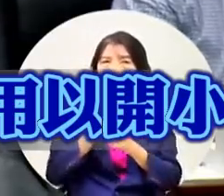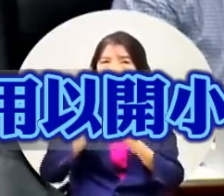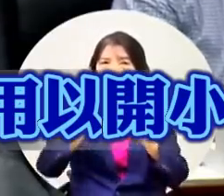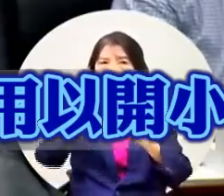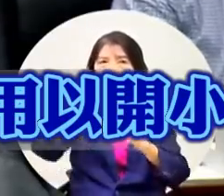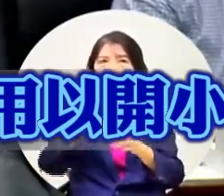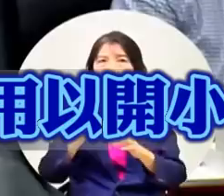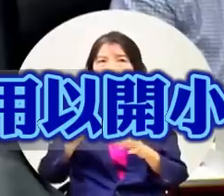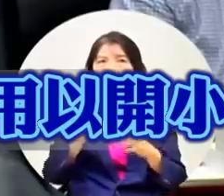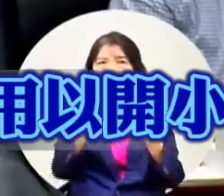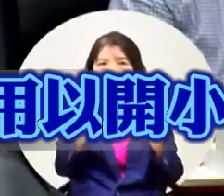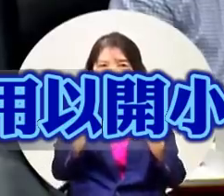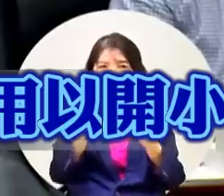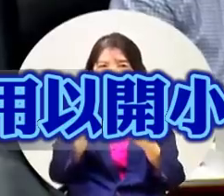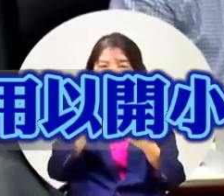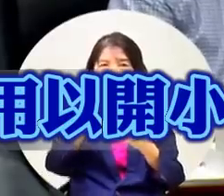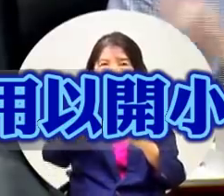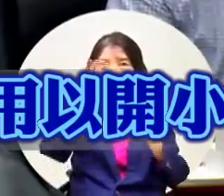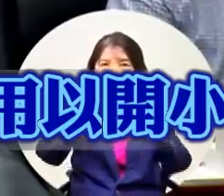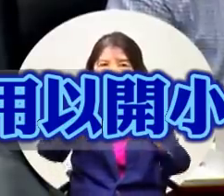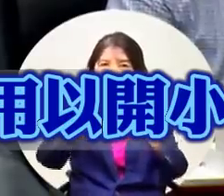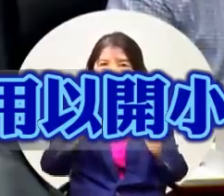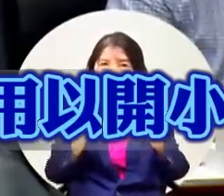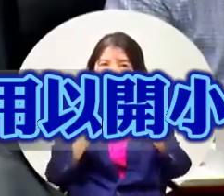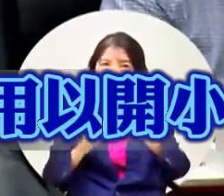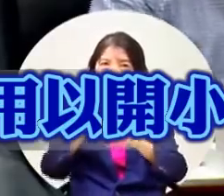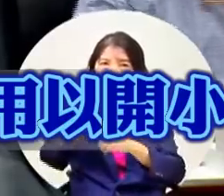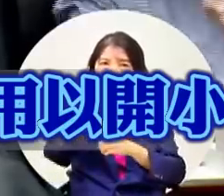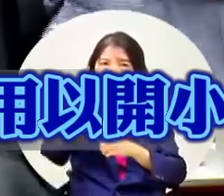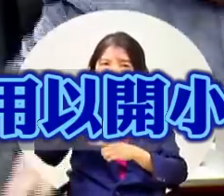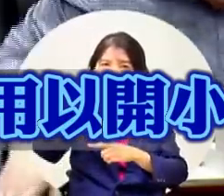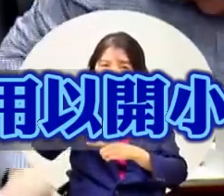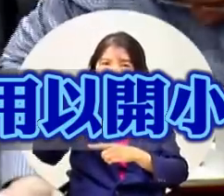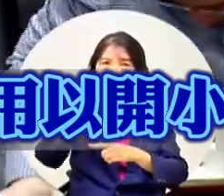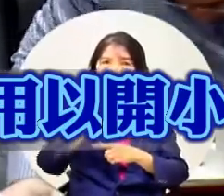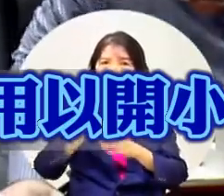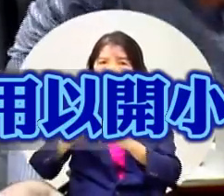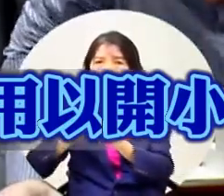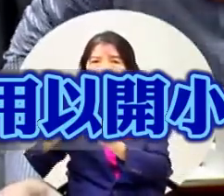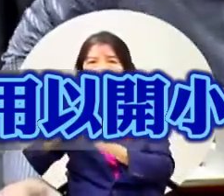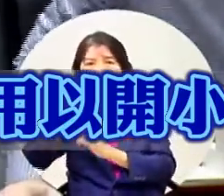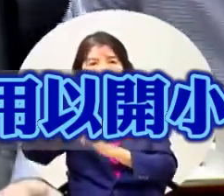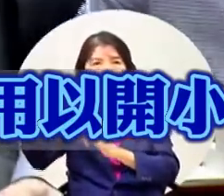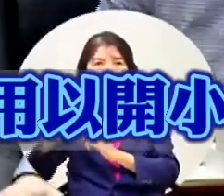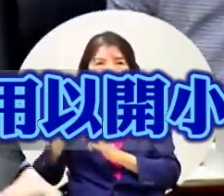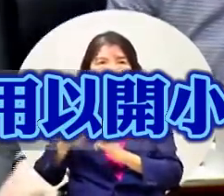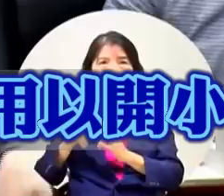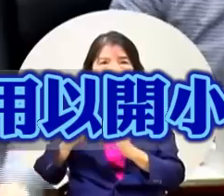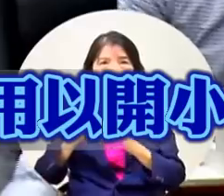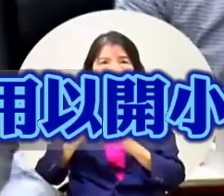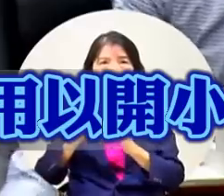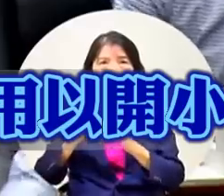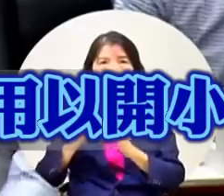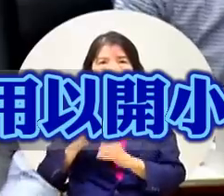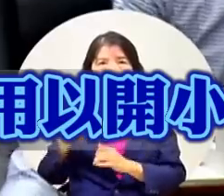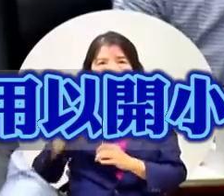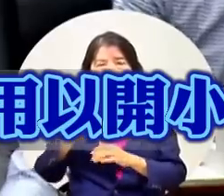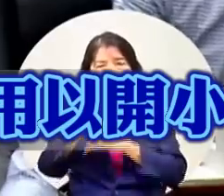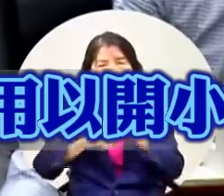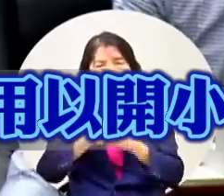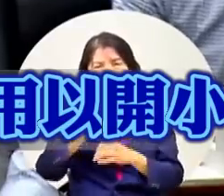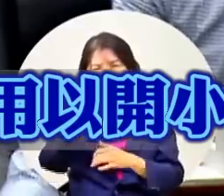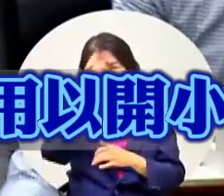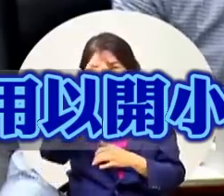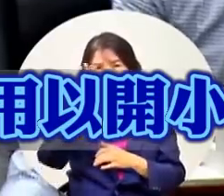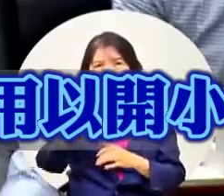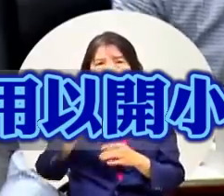漂亮，破案率高达3000%，可是为什么在民间，在市民生活当中，他们遇到困难